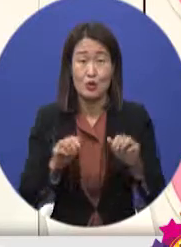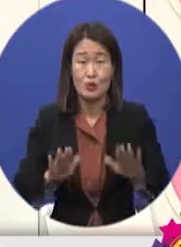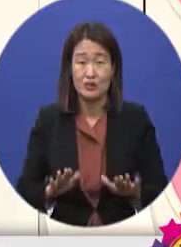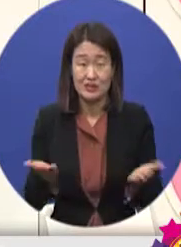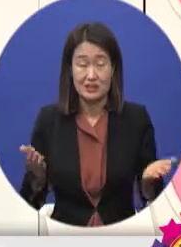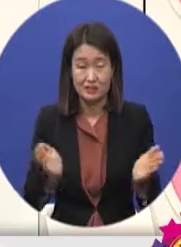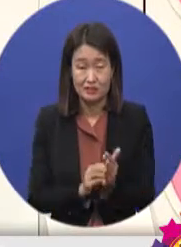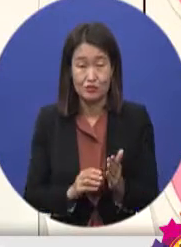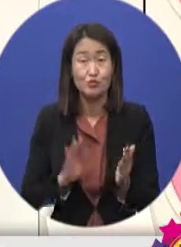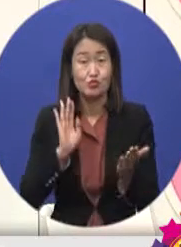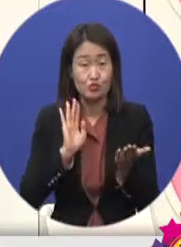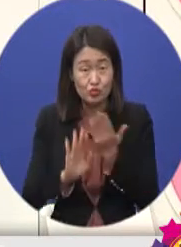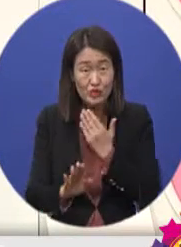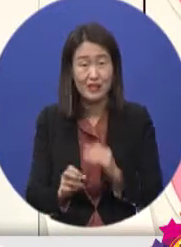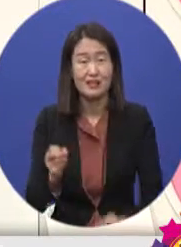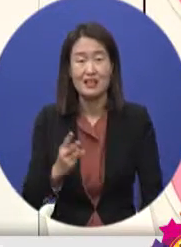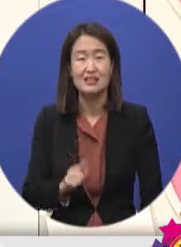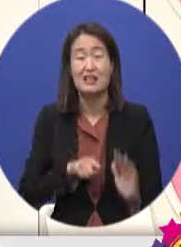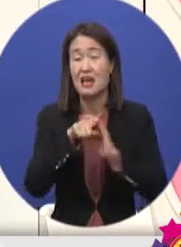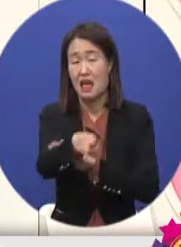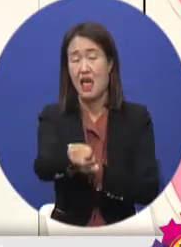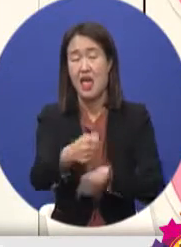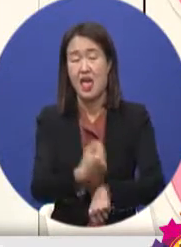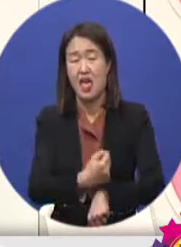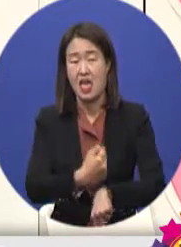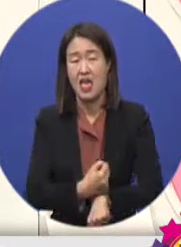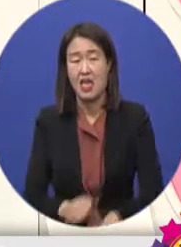일이 끝나고 이제 대사를 치르러 가요.